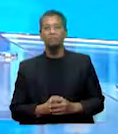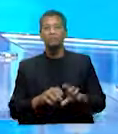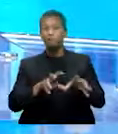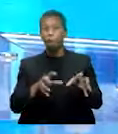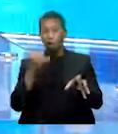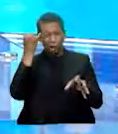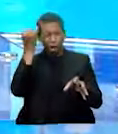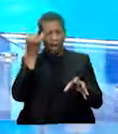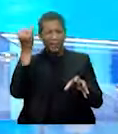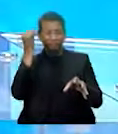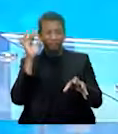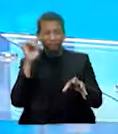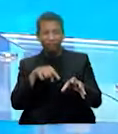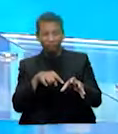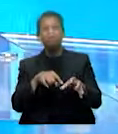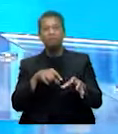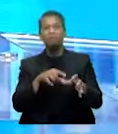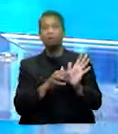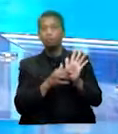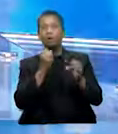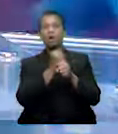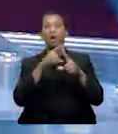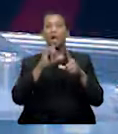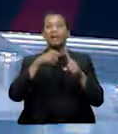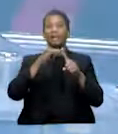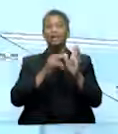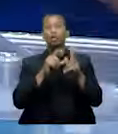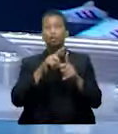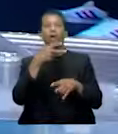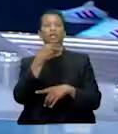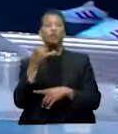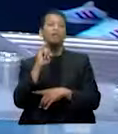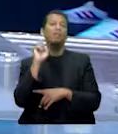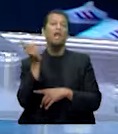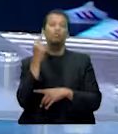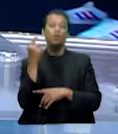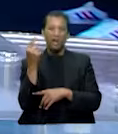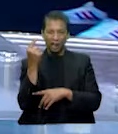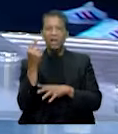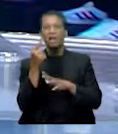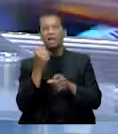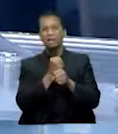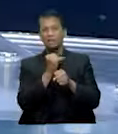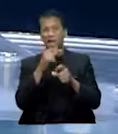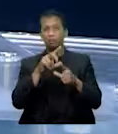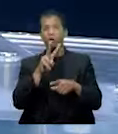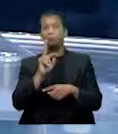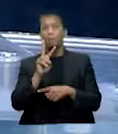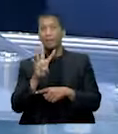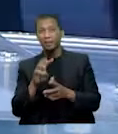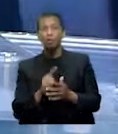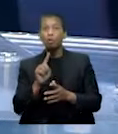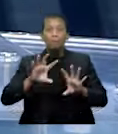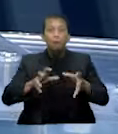Beragam produk inovatif dihadirkan setiap produsen dalam ajang Gaikindo Indonesia International Auto Show atau GIAS 2024. Salah satunya